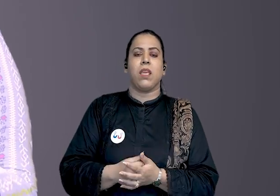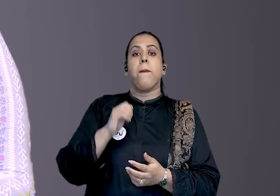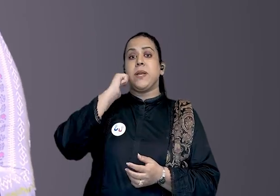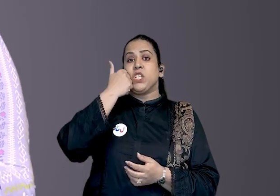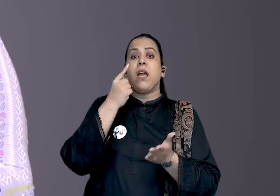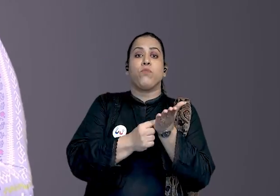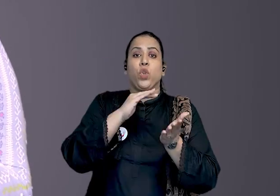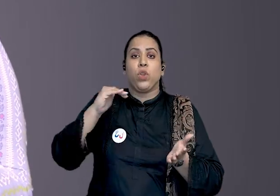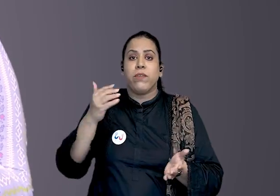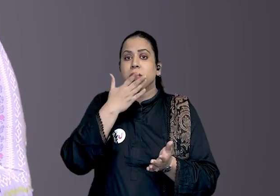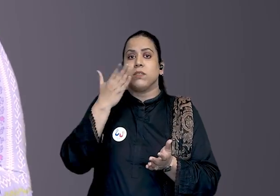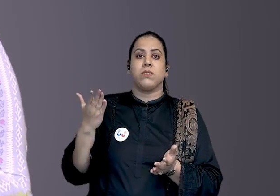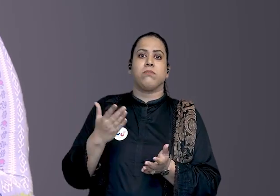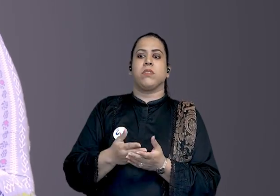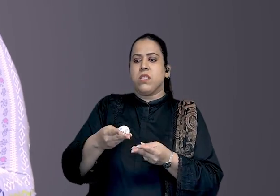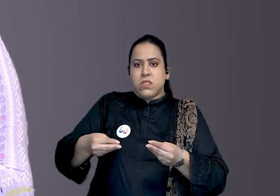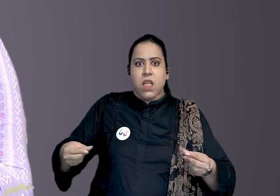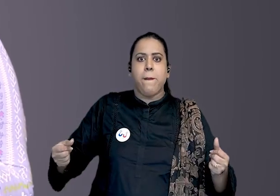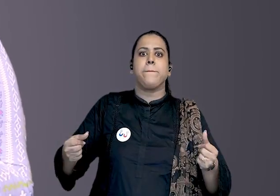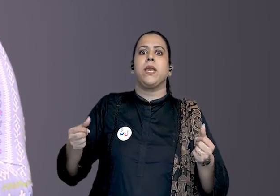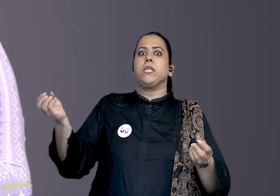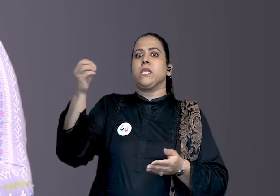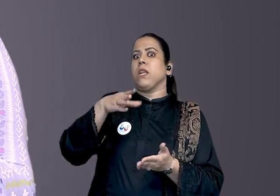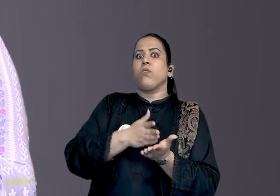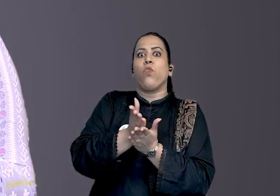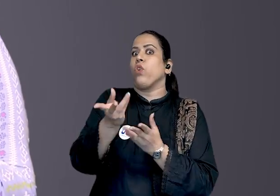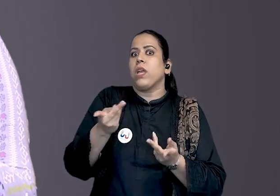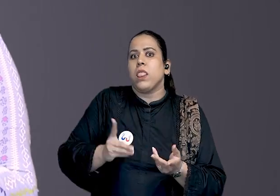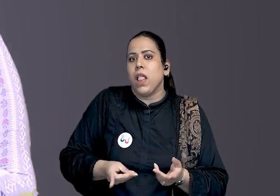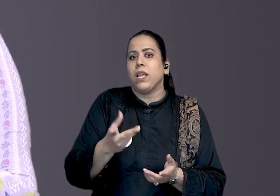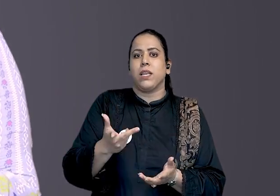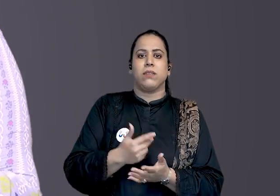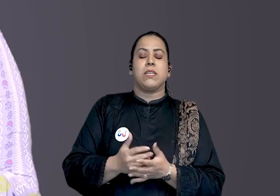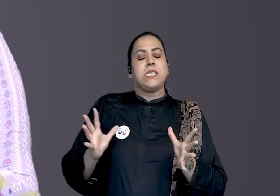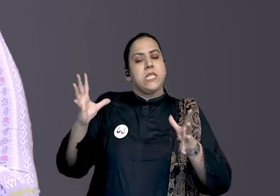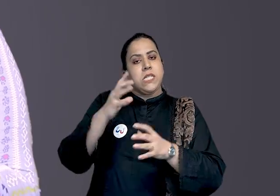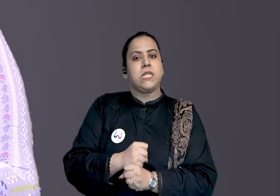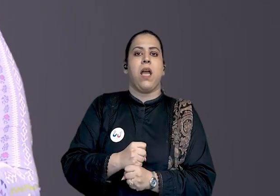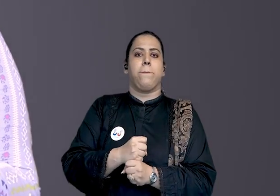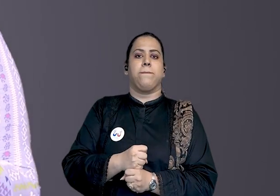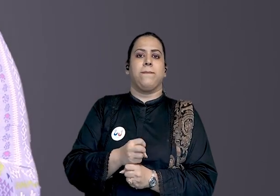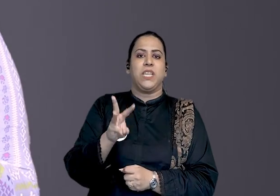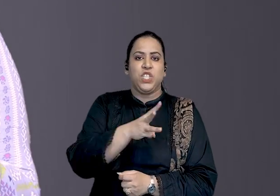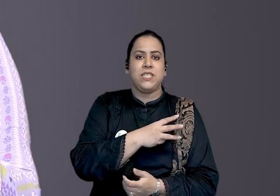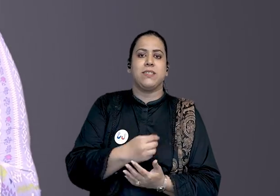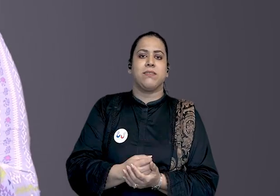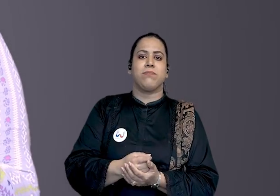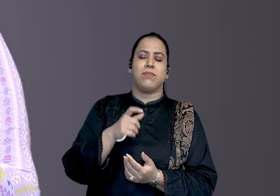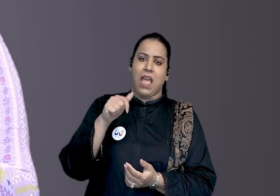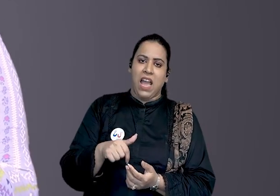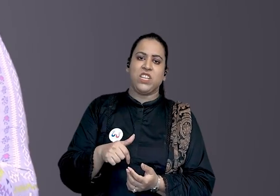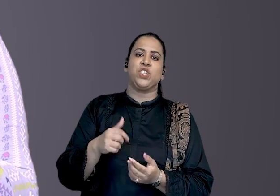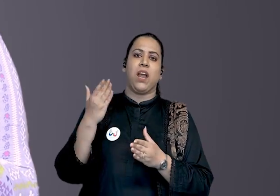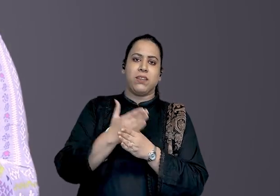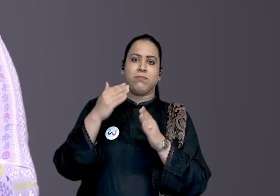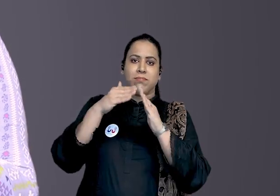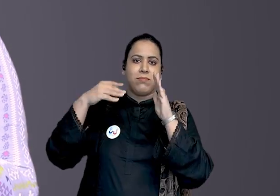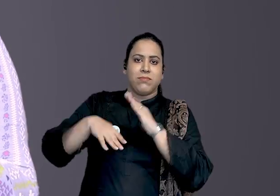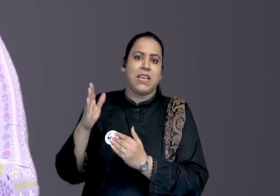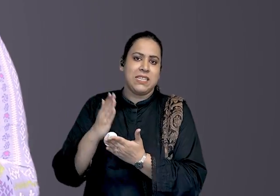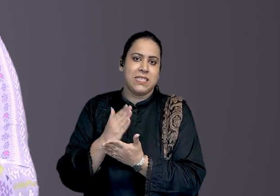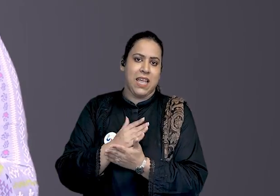ہیں یہ آرکائیوز کا حصہ ہیں۔ اور اب جو ہے میں تھوڑا ماڈرن سائڈ پہ آ جاتی ہوں،